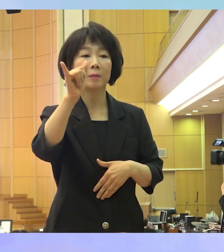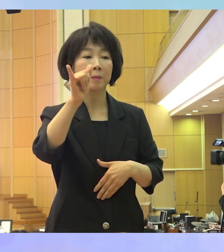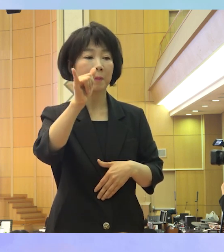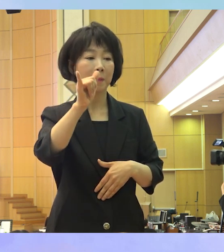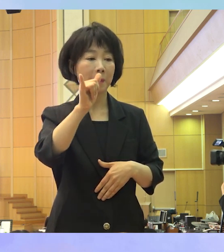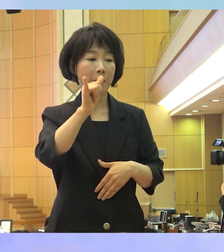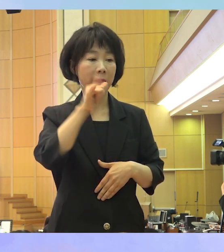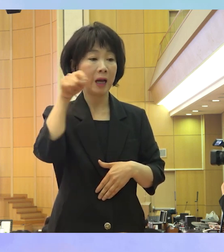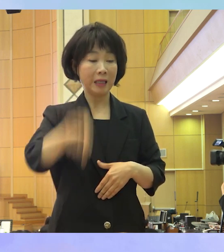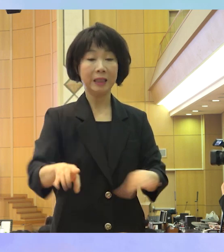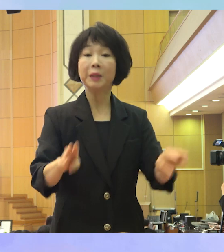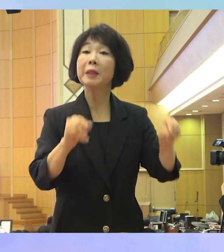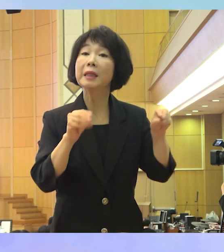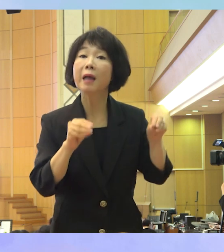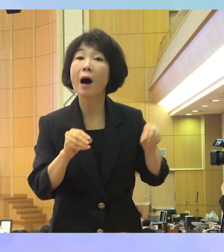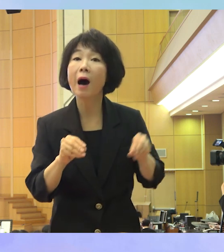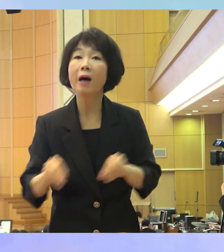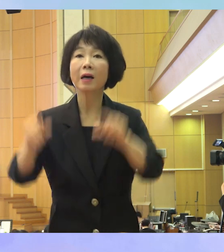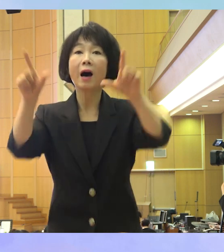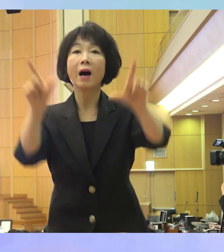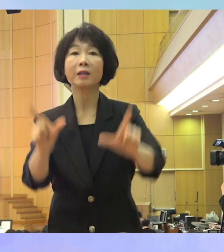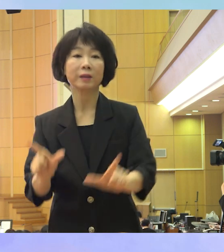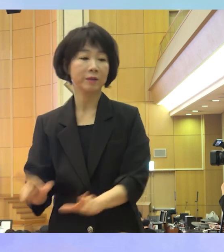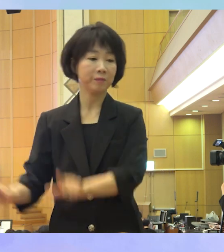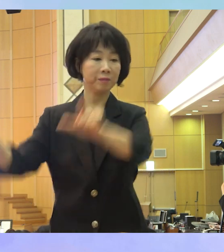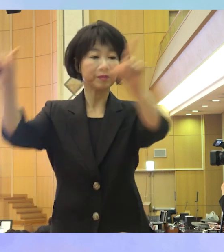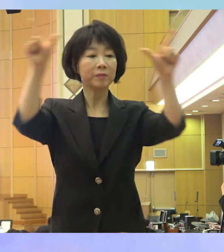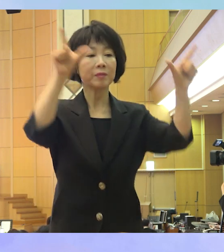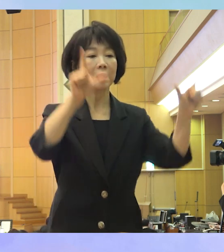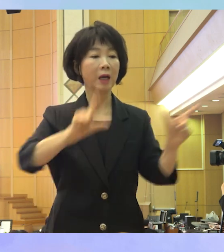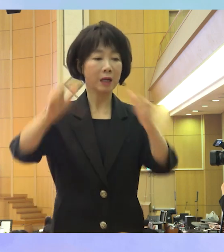행복인데 이 땅에